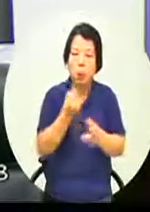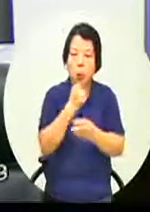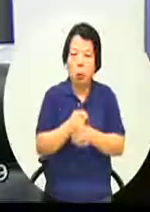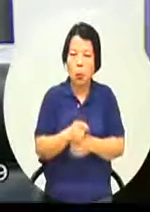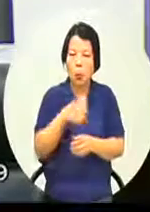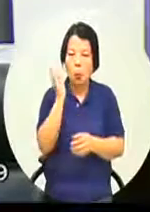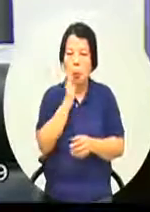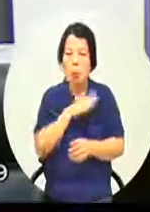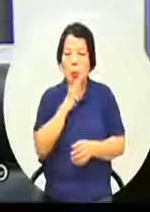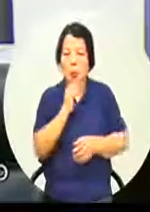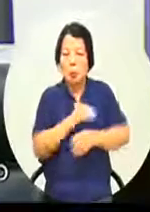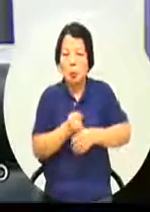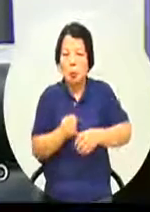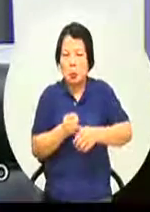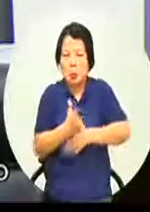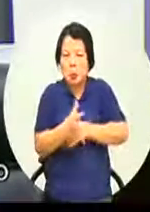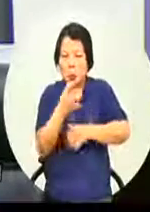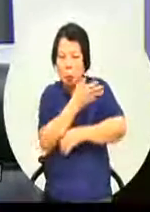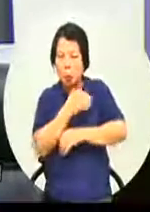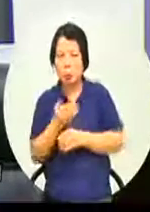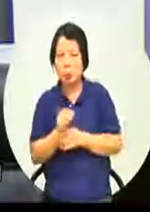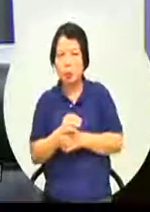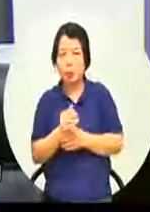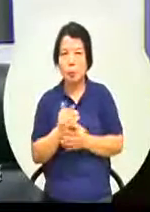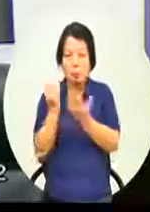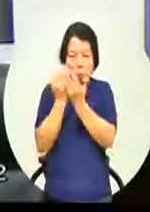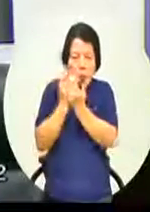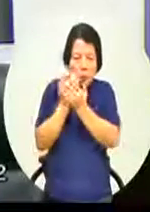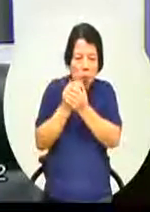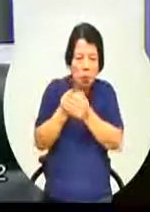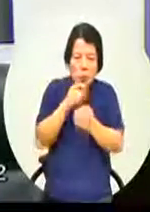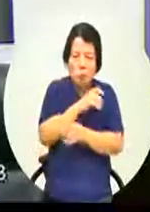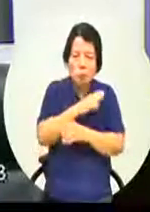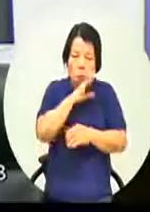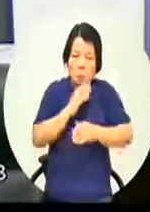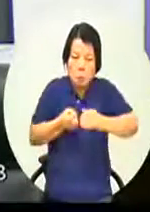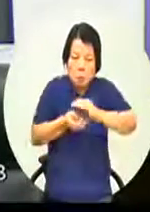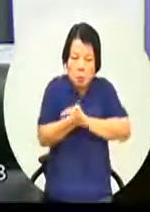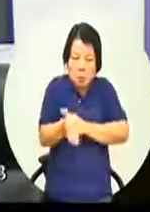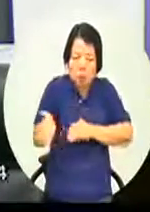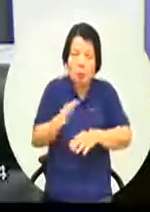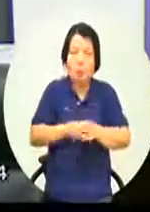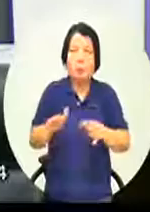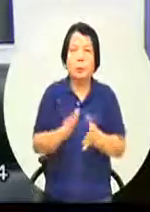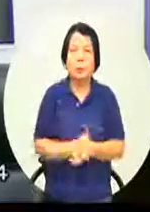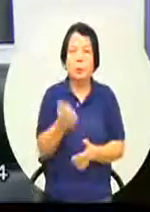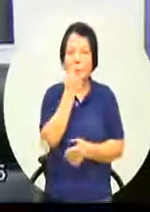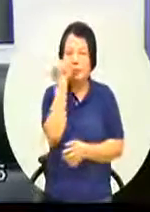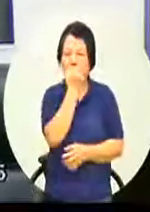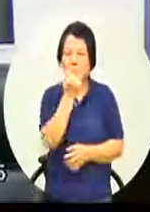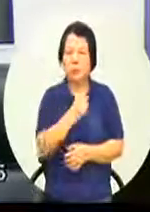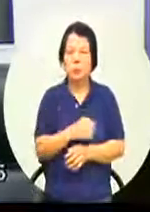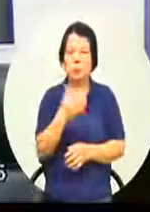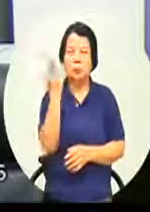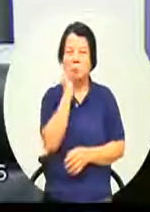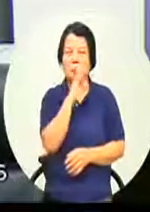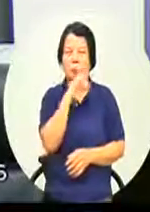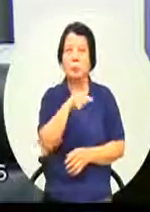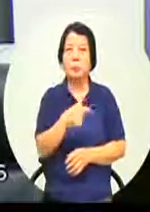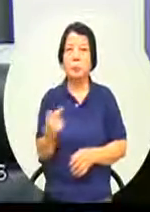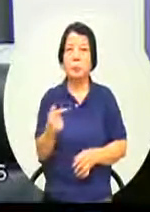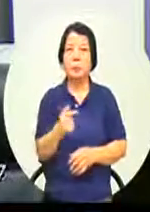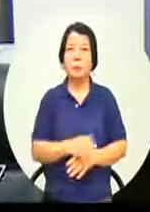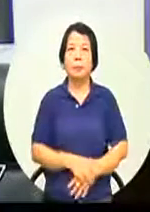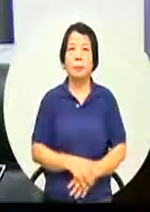然后造成那里的一个这样子的一个恶臭，哦，那我想要了解，哦，